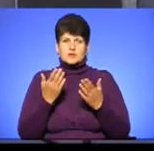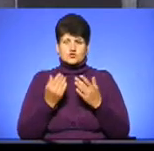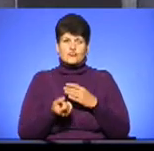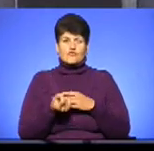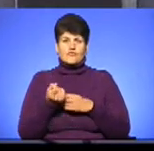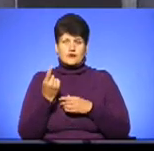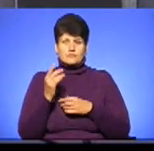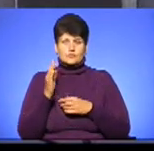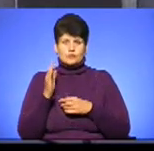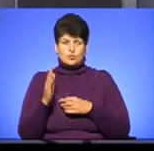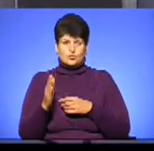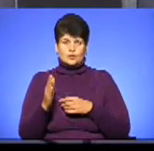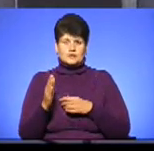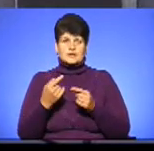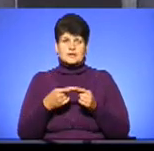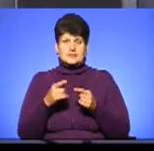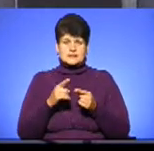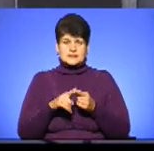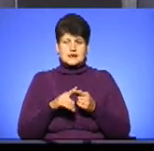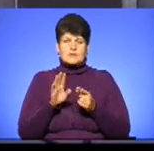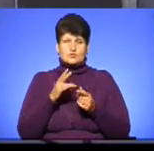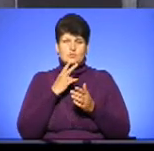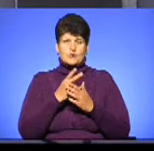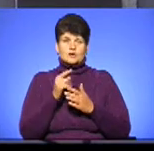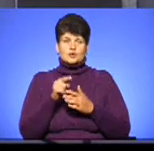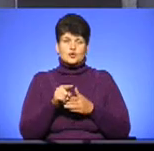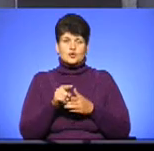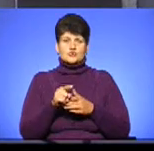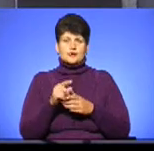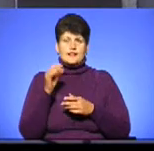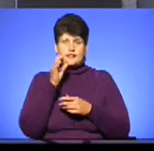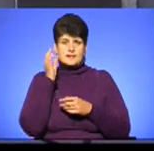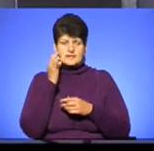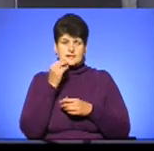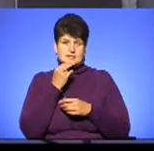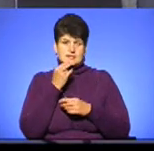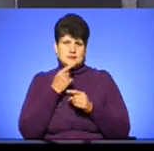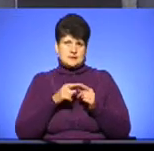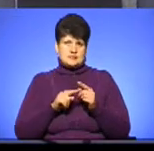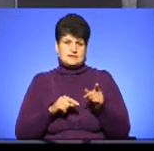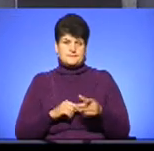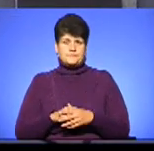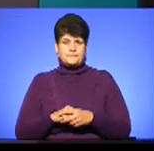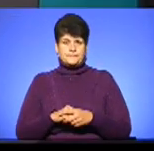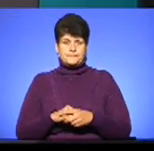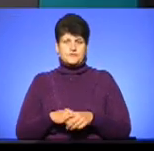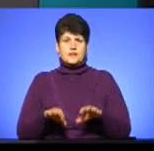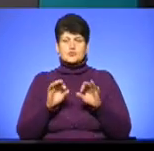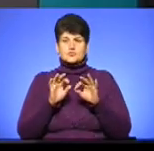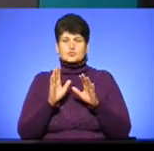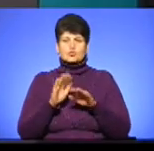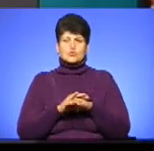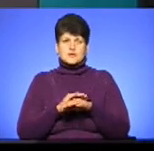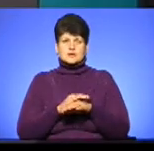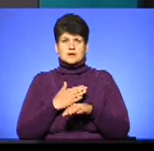виявлено тетрациклін, це буде свідченням того, що лисиця контактувала з приманкою, з вакциною. Розкажіть, будь ласка, нашим